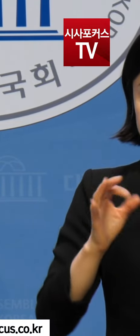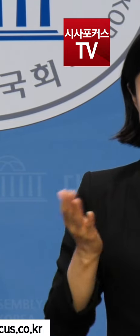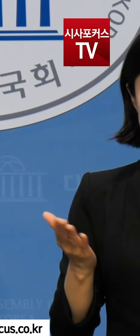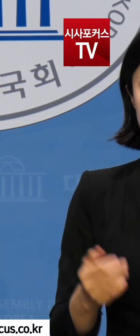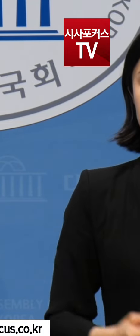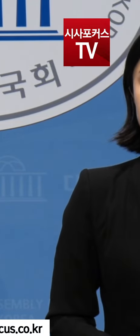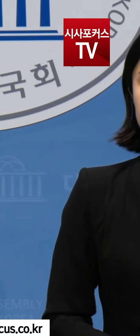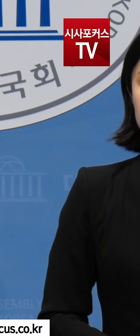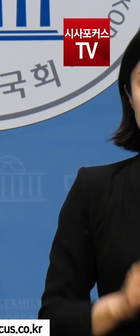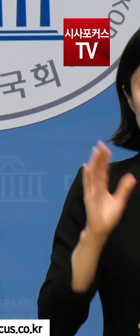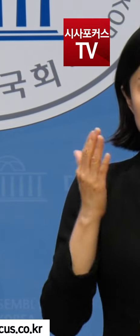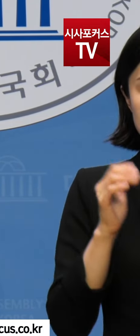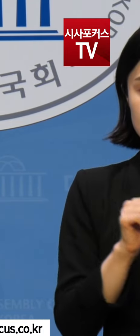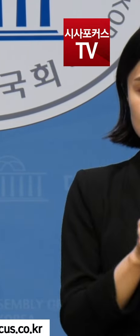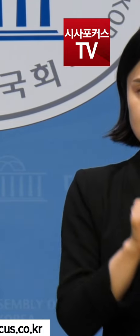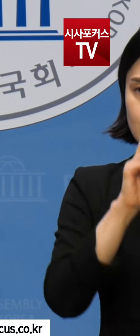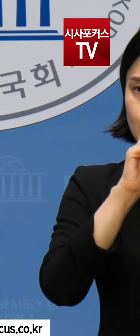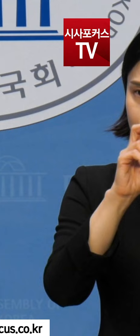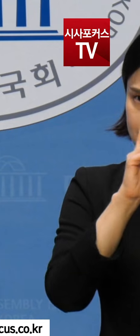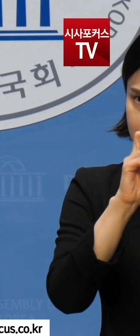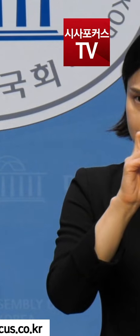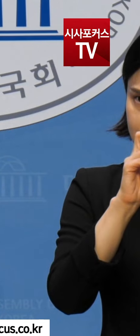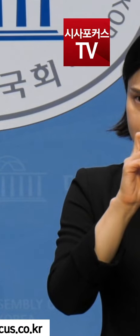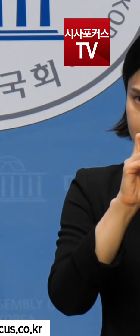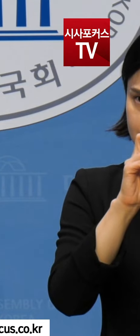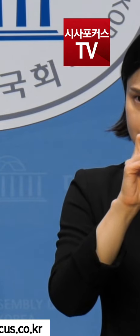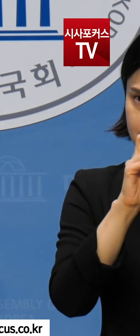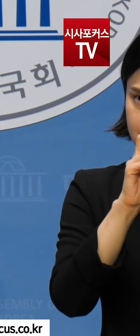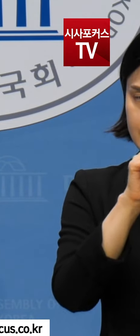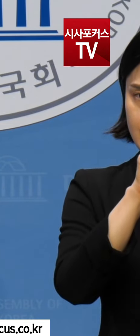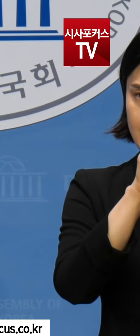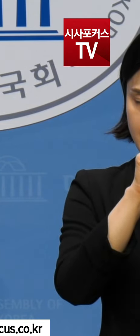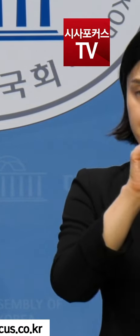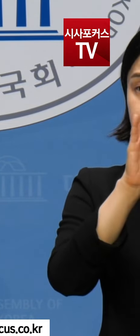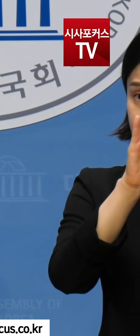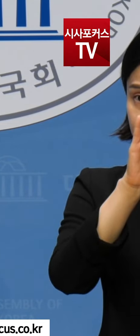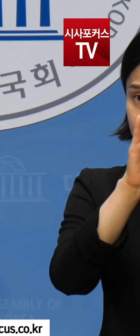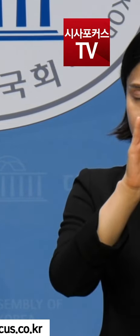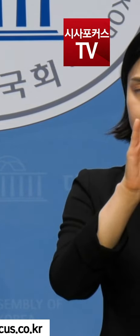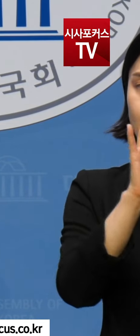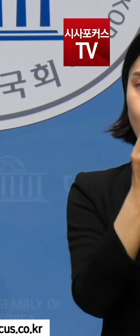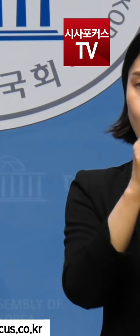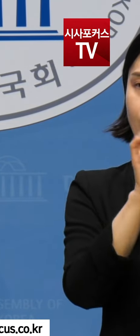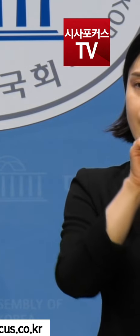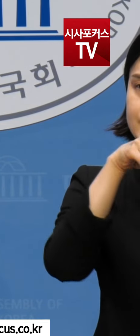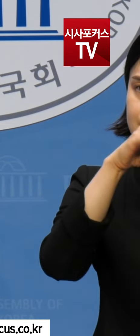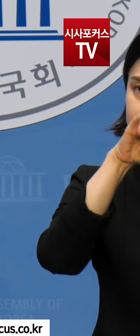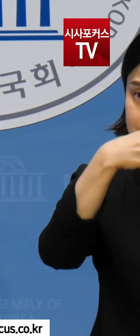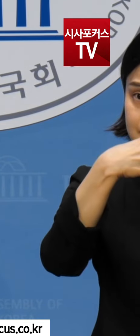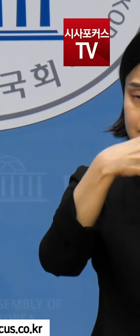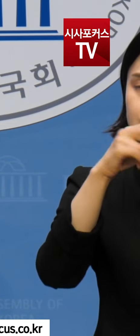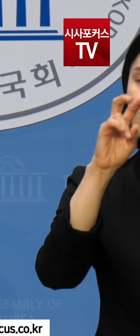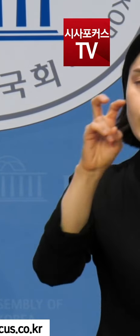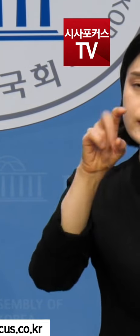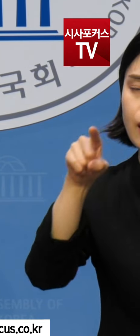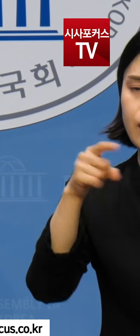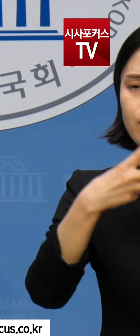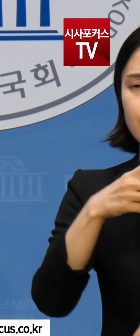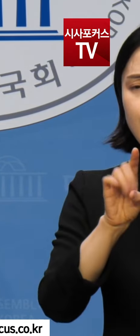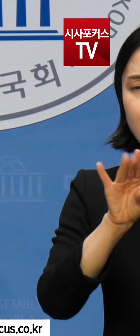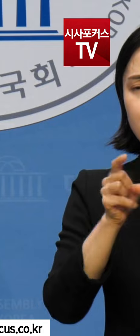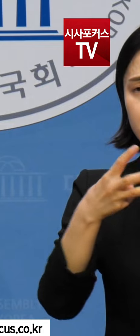최근 주식회사 세롬, 주식회사 무궁화 LMB, 오아시스 물류 주식회사 이하 라벨지 피해 기업은